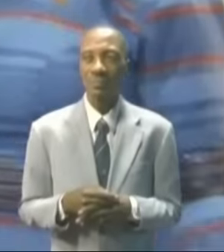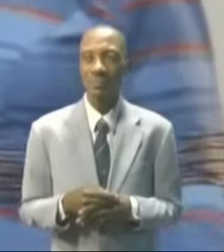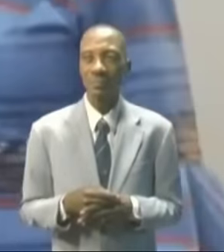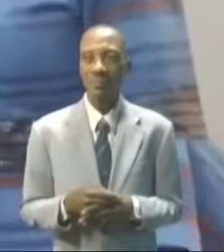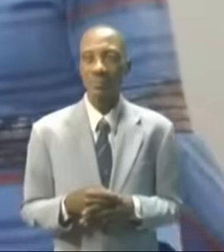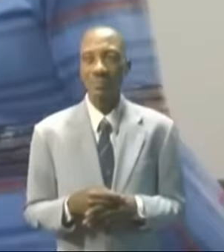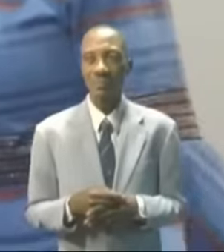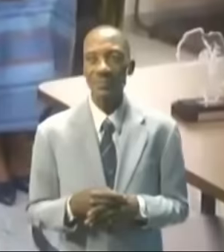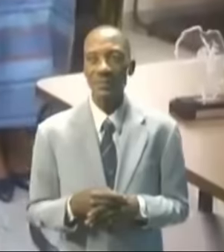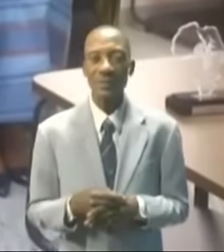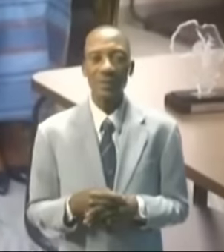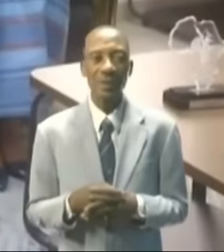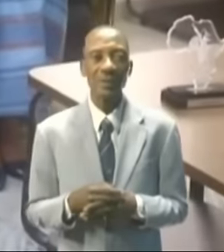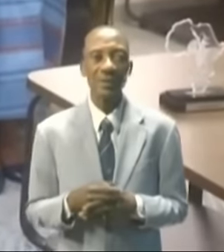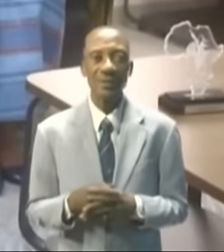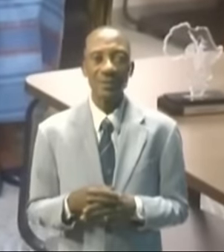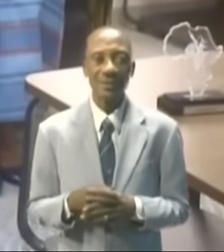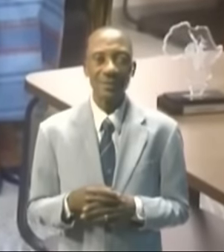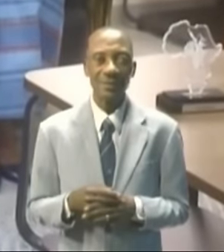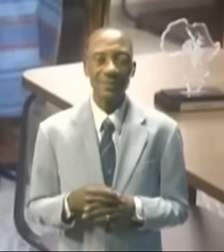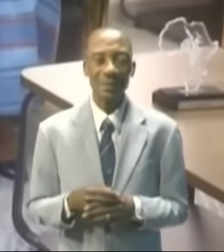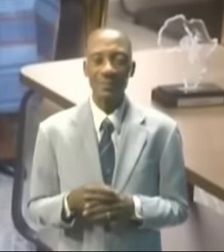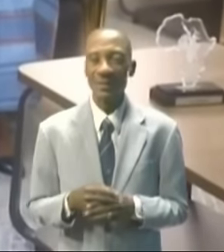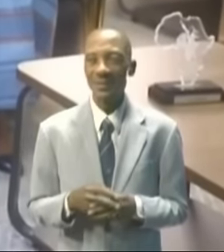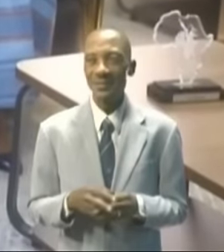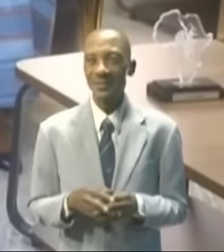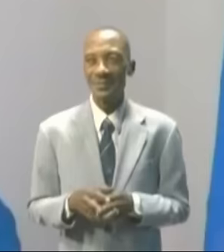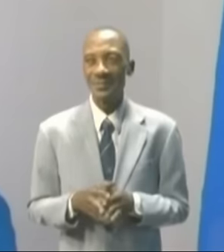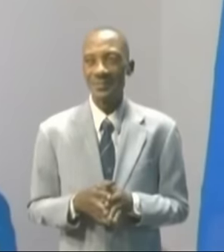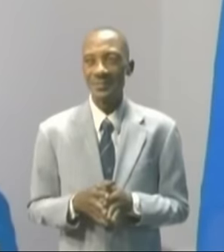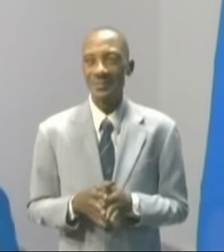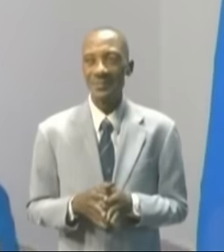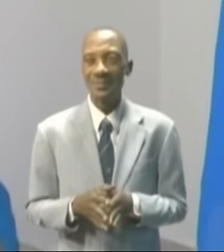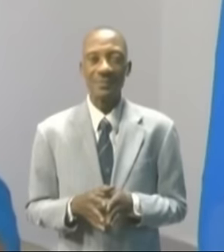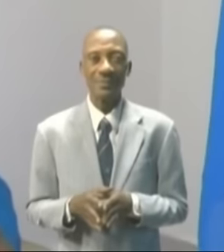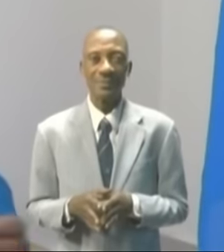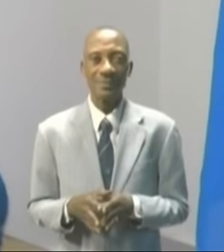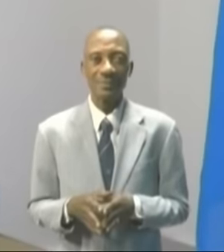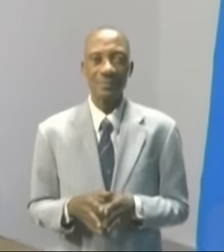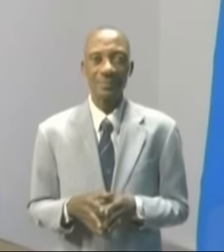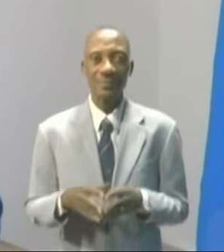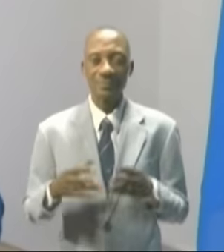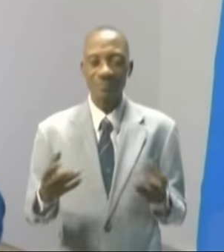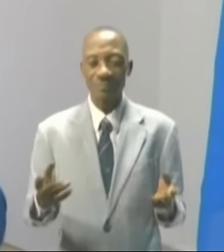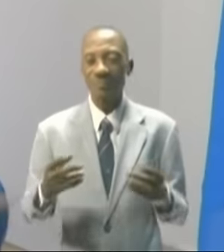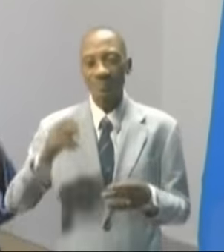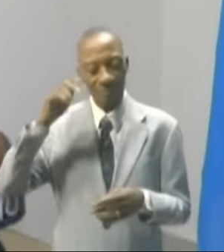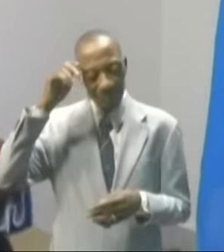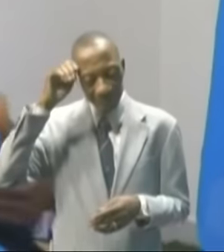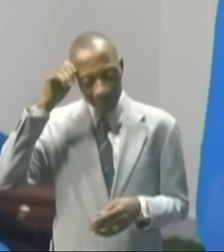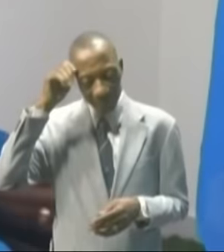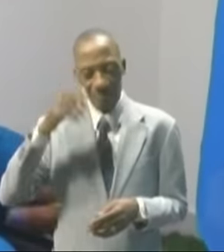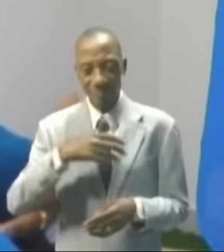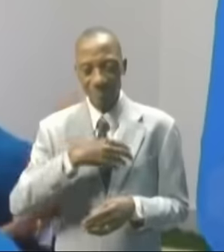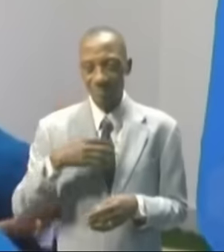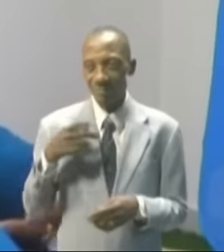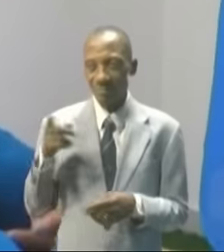de tourbières du bassin du Congo, ces remparts que partagent le deux Congo pour la survie de